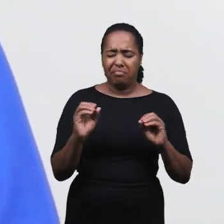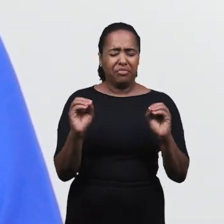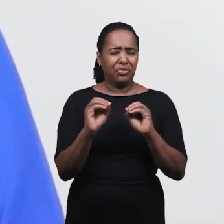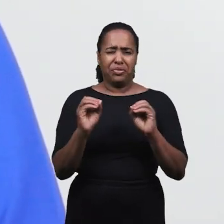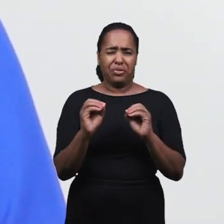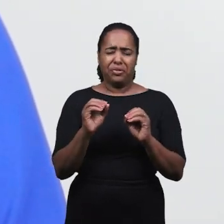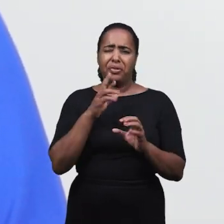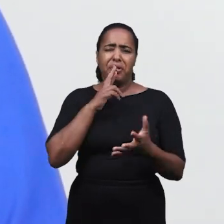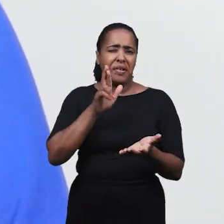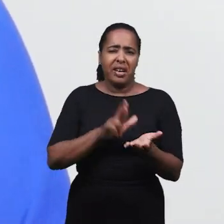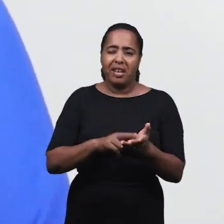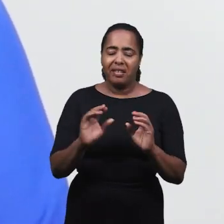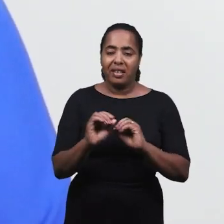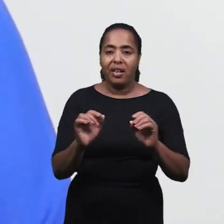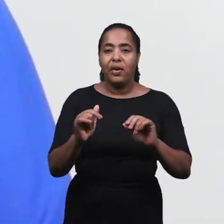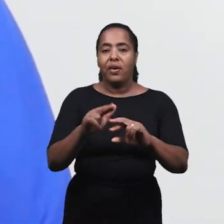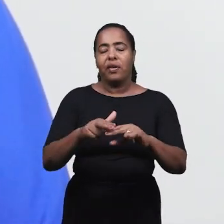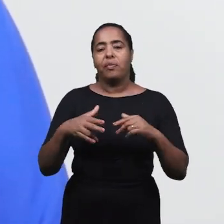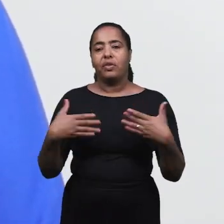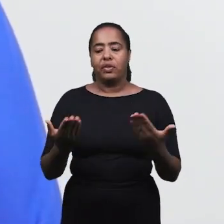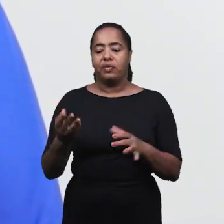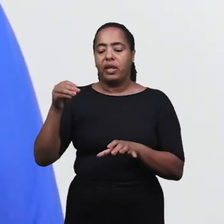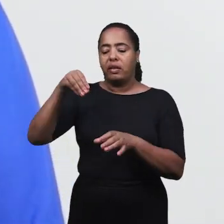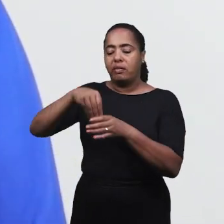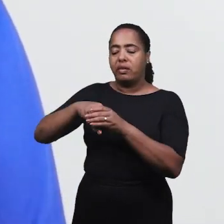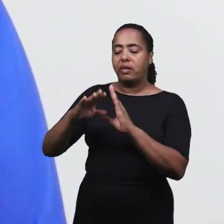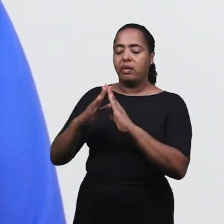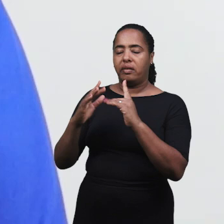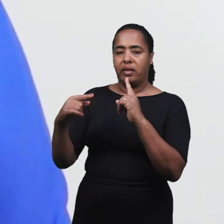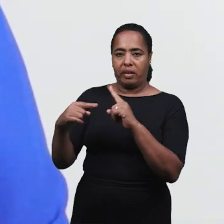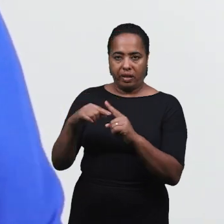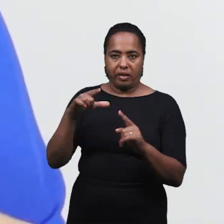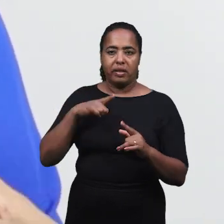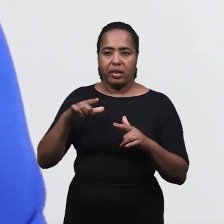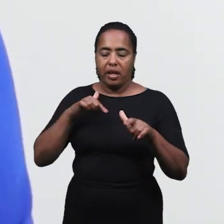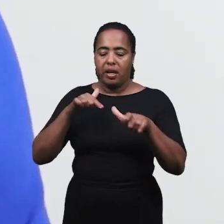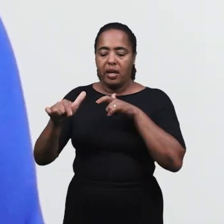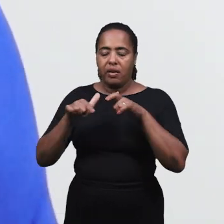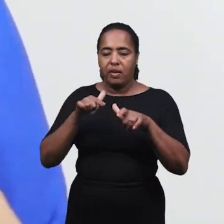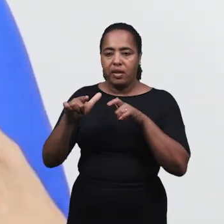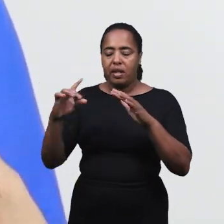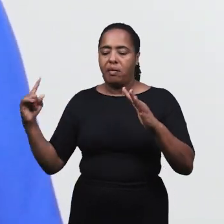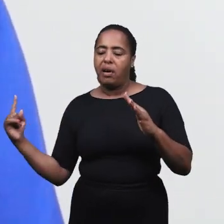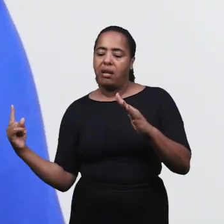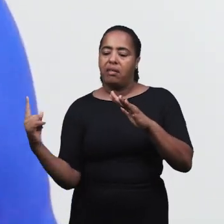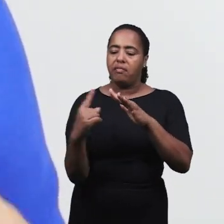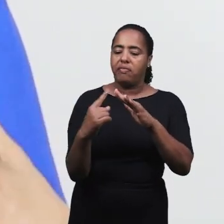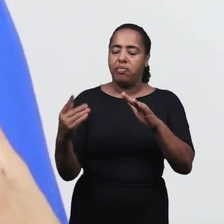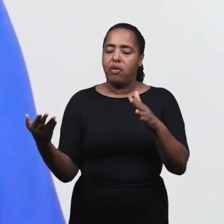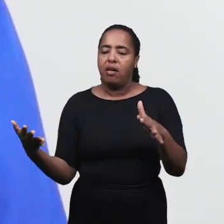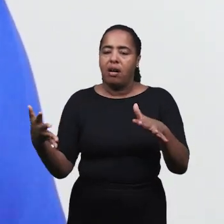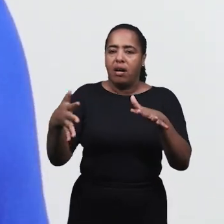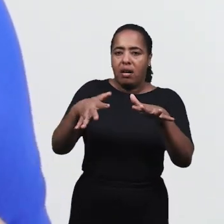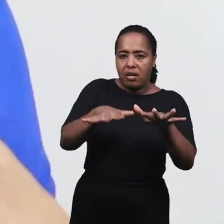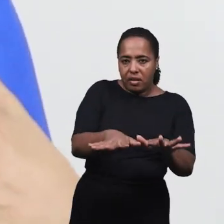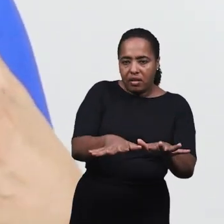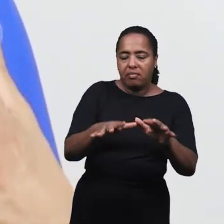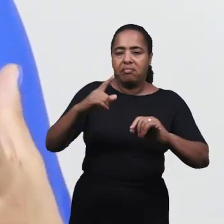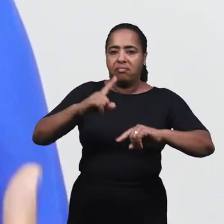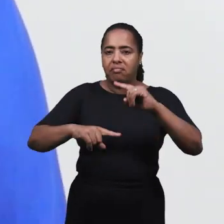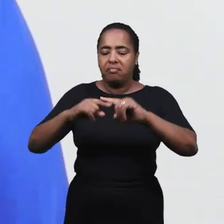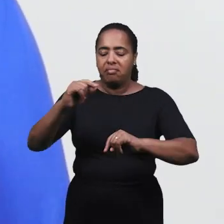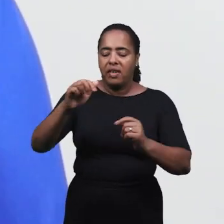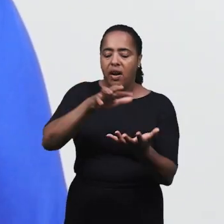pas déçus ou angoissés avec le diagnostic. Même pourquoi à l'Église, nous avons un travail d'insertion, d'inclusion,